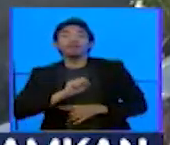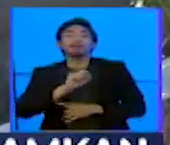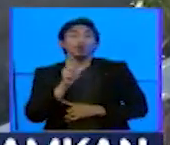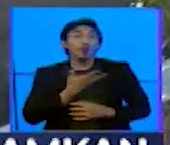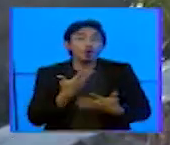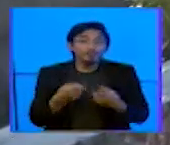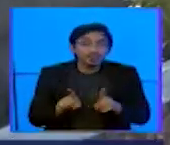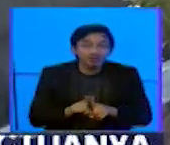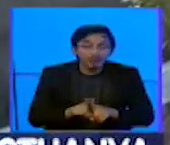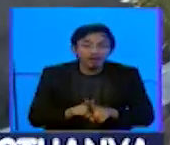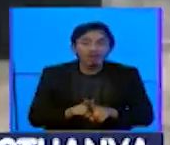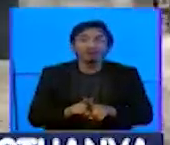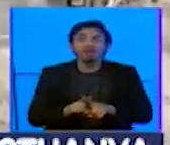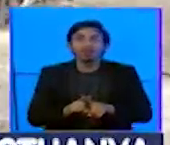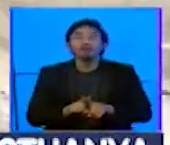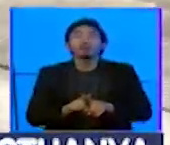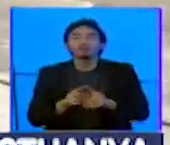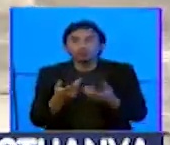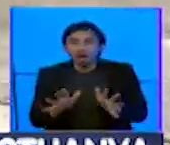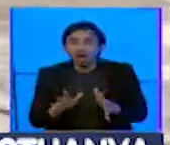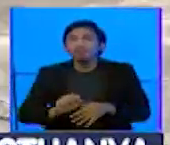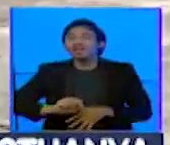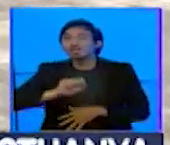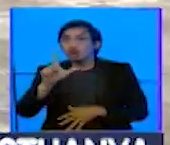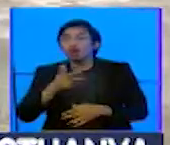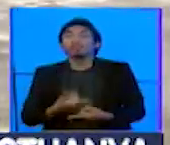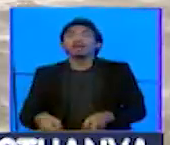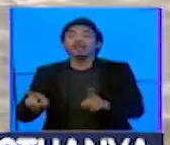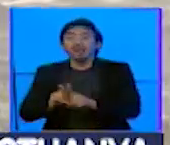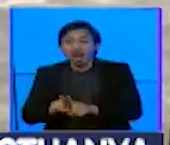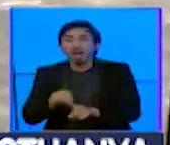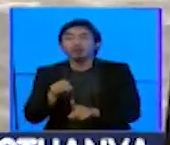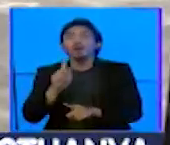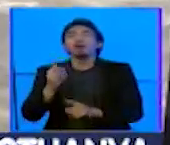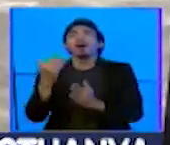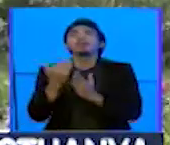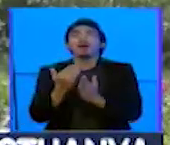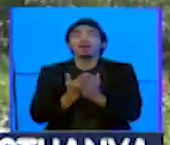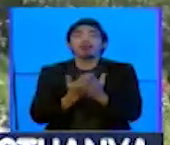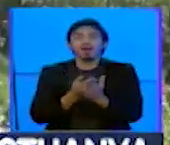Setelah pesta hajatan, LD berangkat mengikuti upacara ngunduh mantu di Wonogiri 26 Oktober.